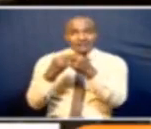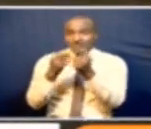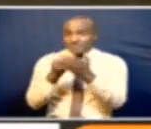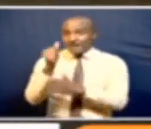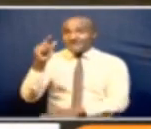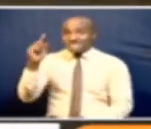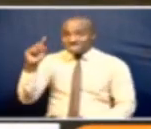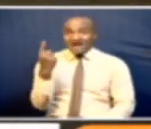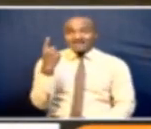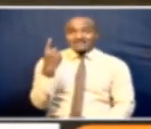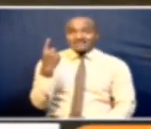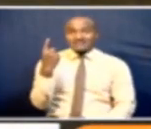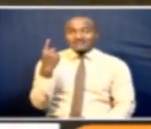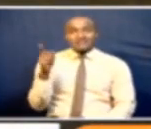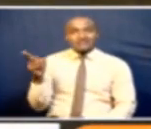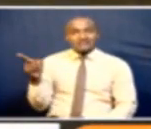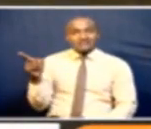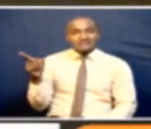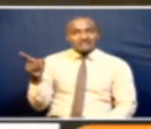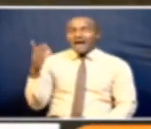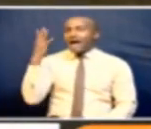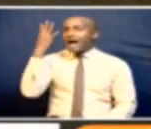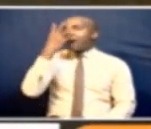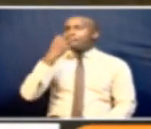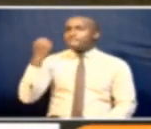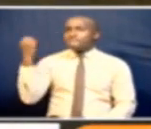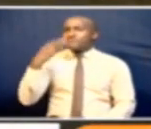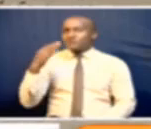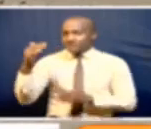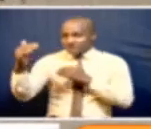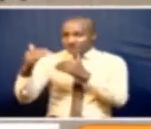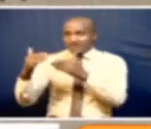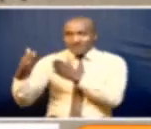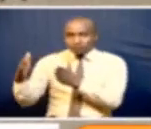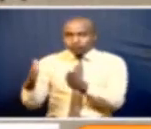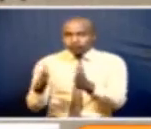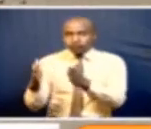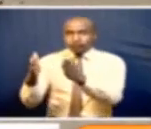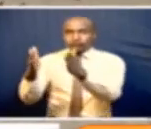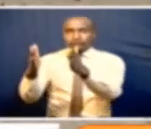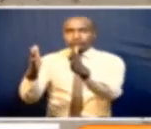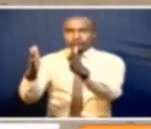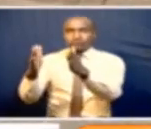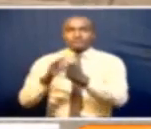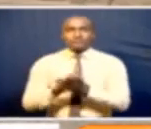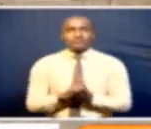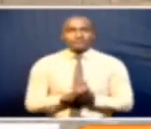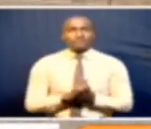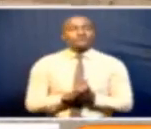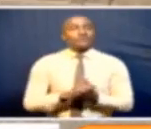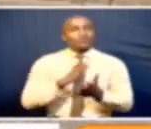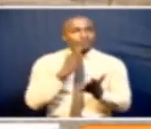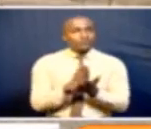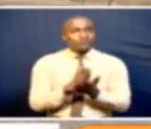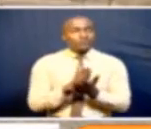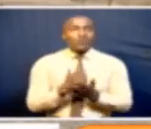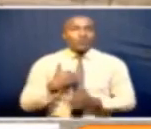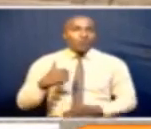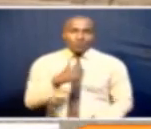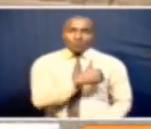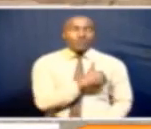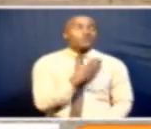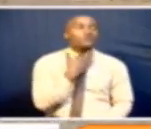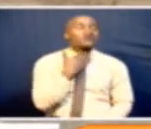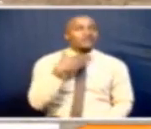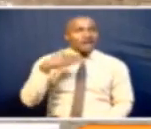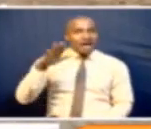huo, wakivutiwa na umaridadi wa mto wa Stony Athi. We're looking for a house, you know, from the outskirts of Nairobi. We wanted a place